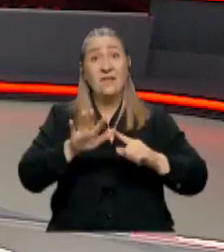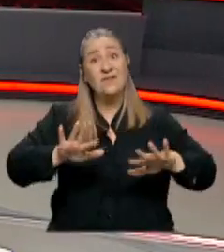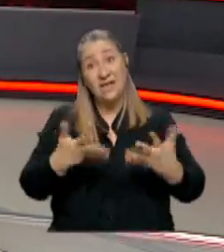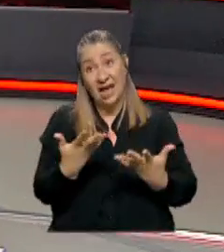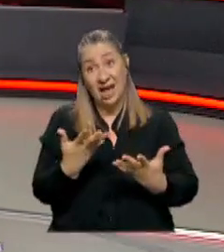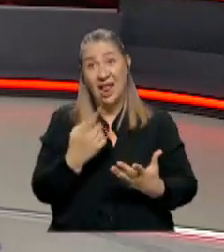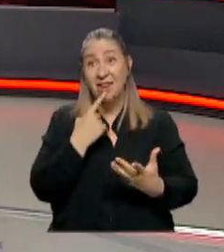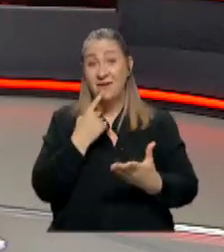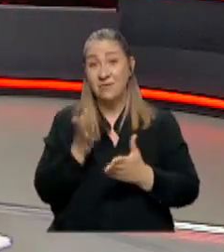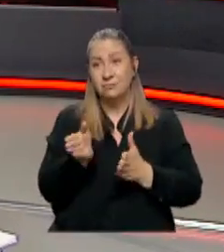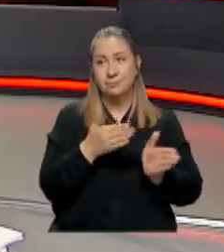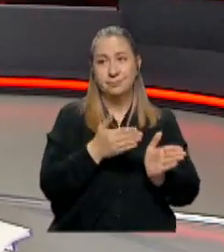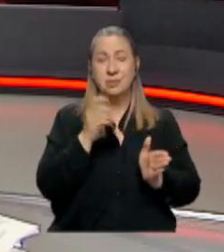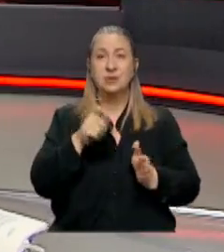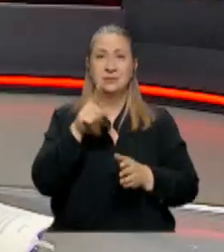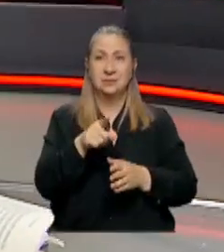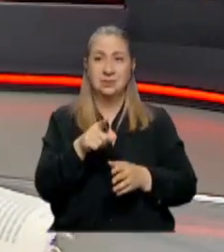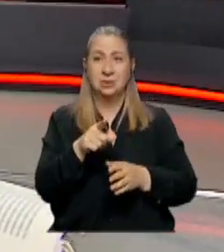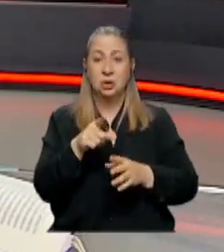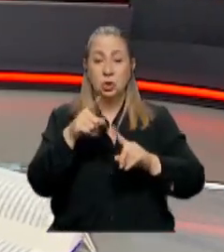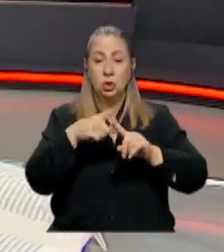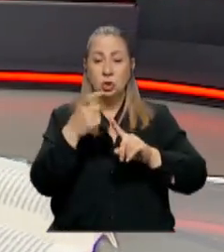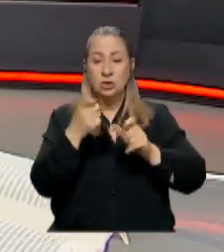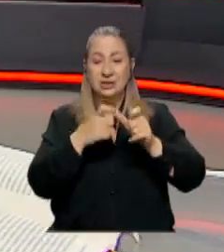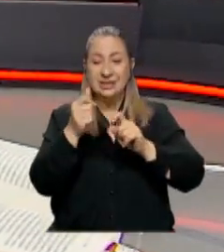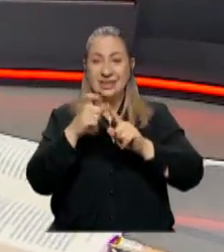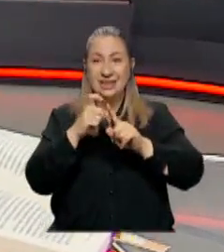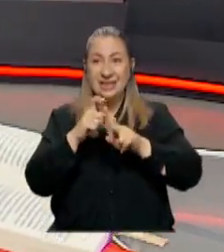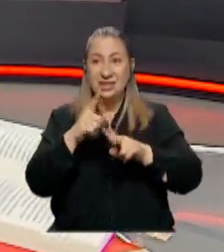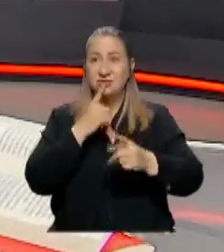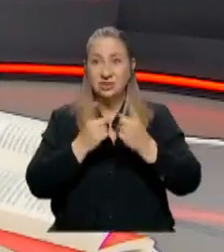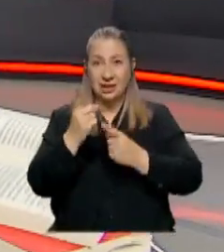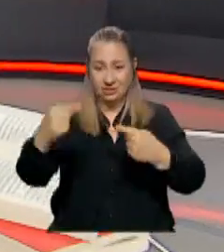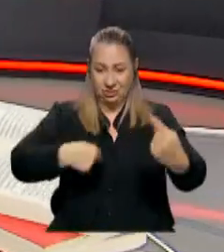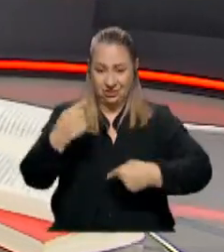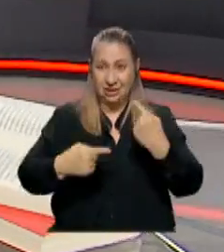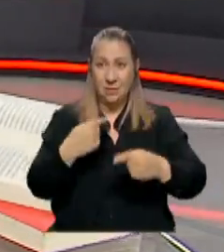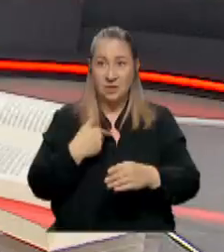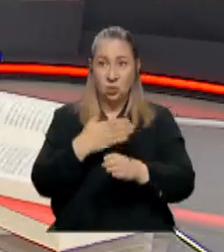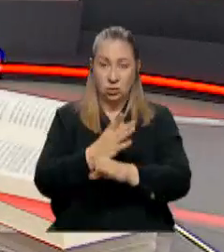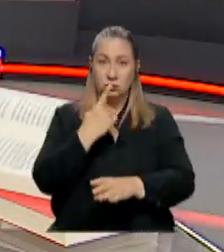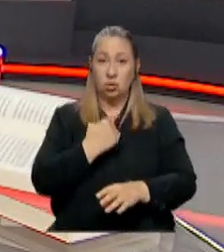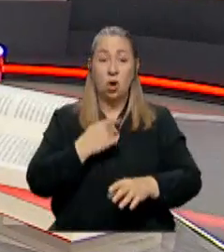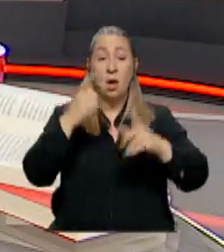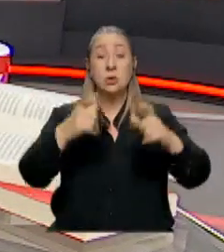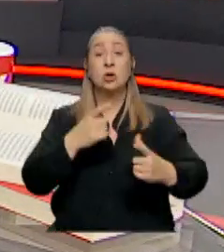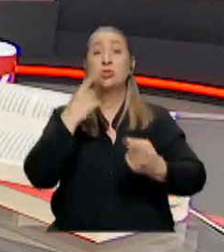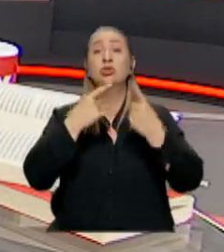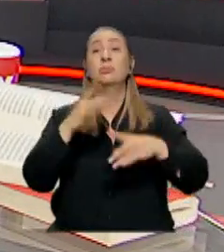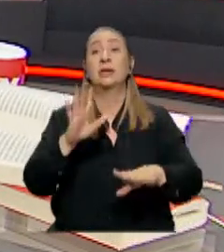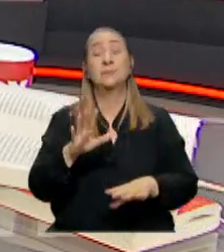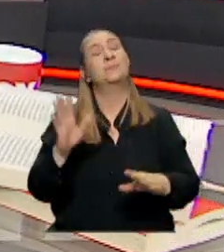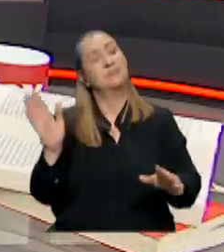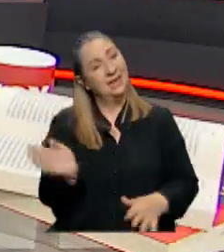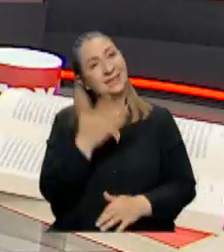da lafı çarpıtacaksınız. TÜSİAD'a MÜSİAD'a öyle demişler. Şikayetlerinizi bize doğrudan söyleyin, ortalıkta söylemeyin.